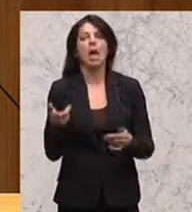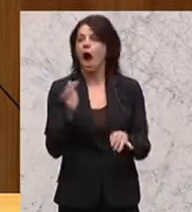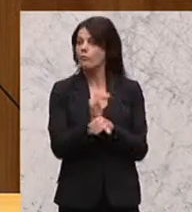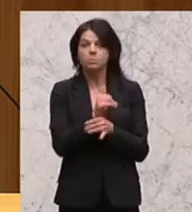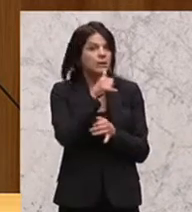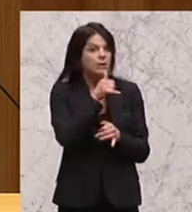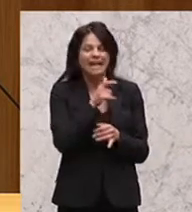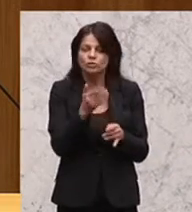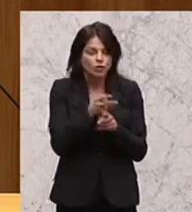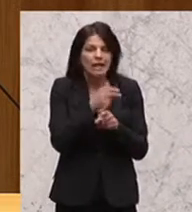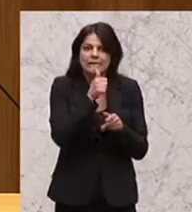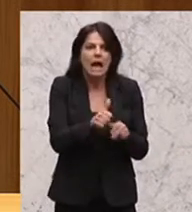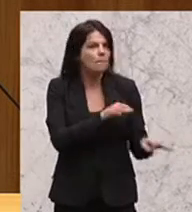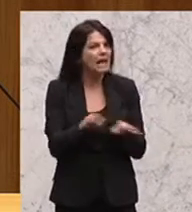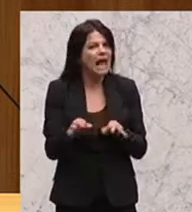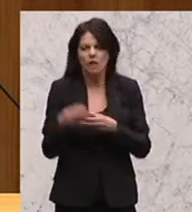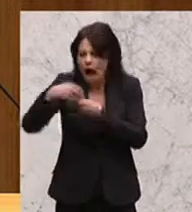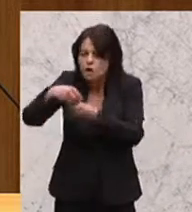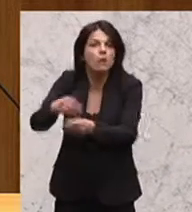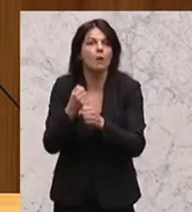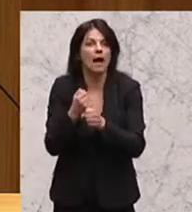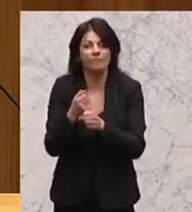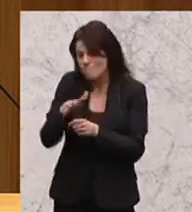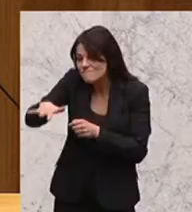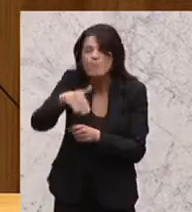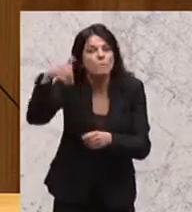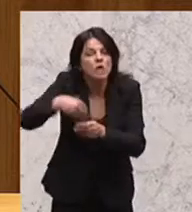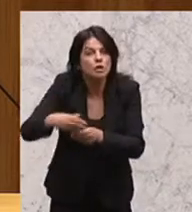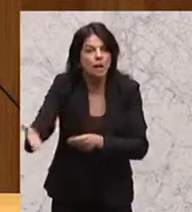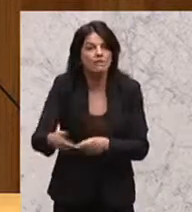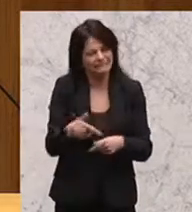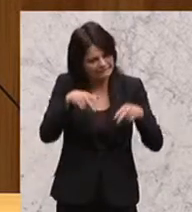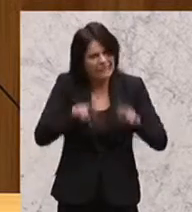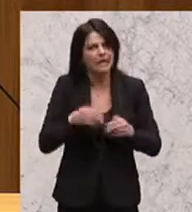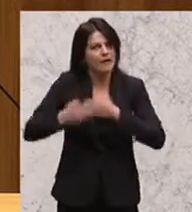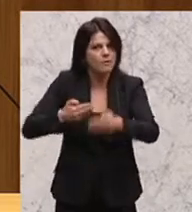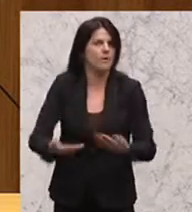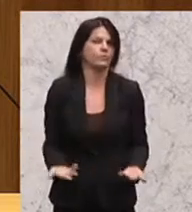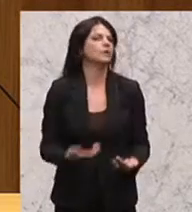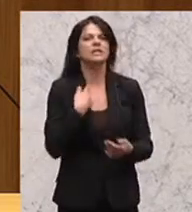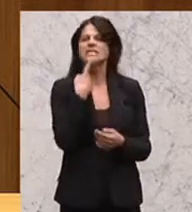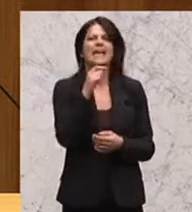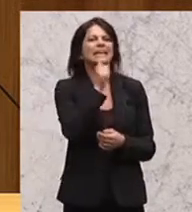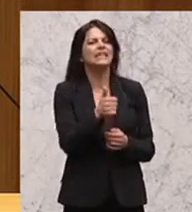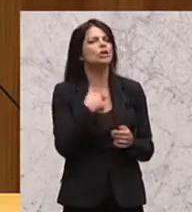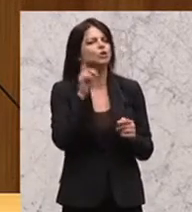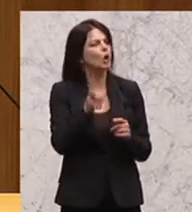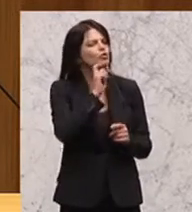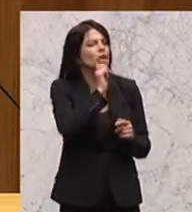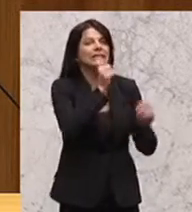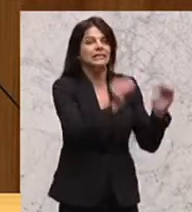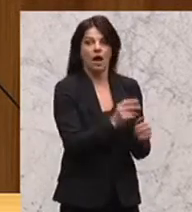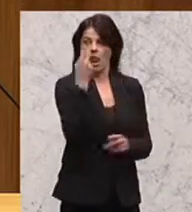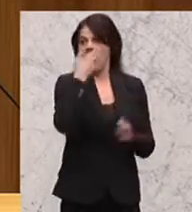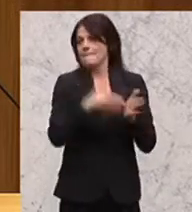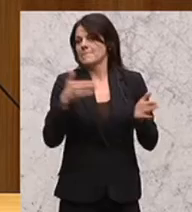ist, dort einzusparen, wo wirklich einzusparen wäre. Weil das wäre die richtige Reihenfolge. Jetzt sage ich nicht, wir brauchen keine Tarifsenkung.